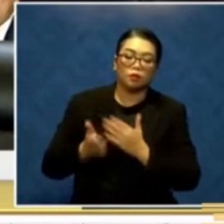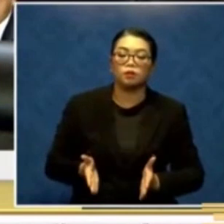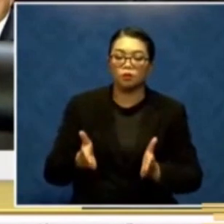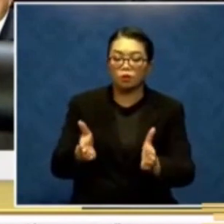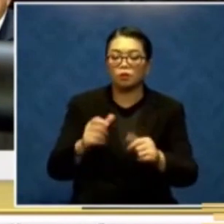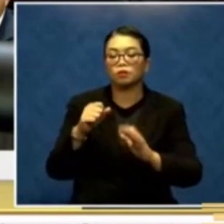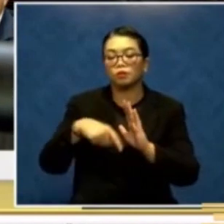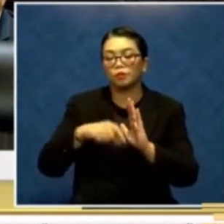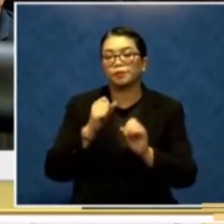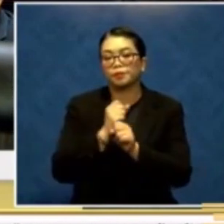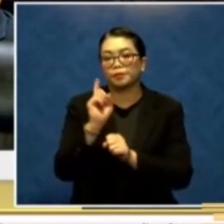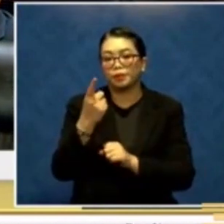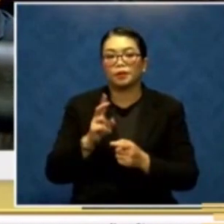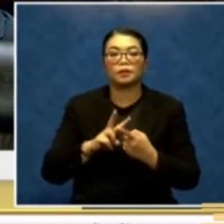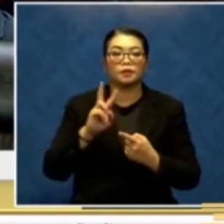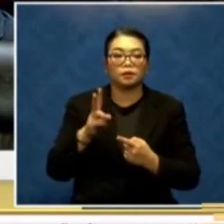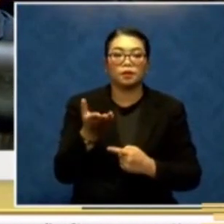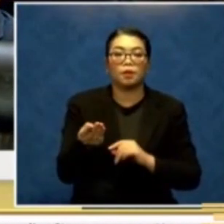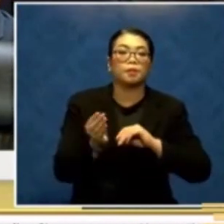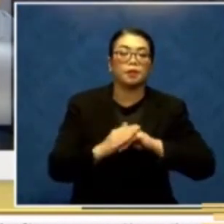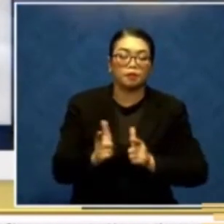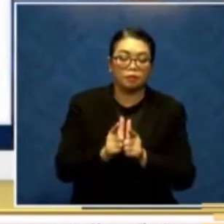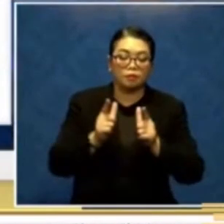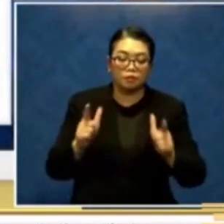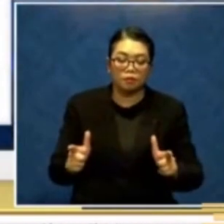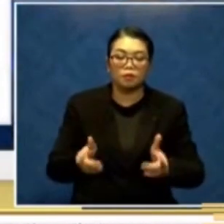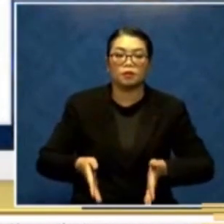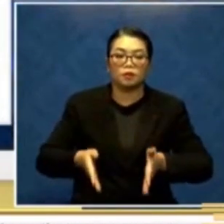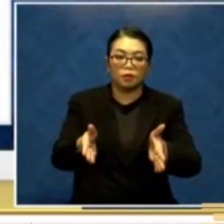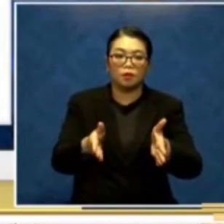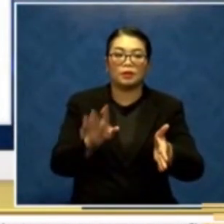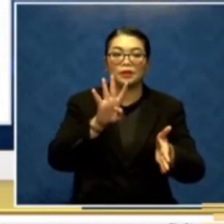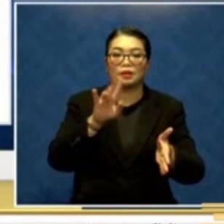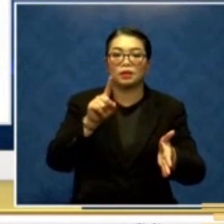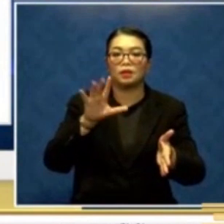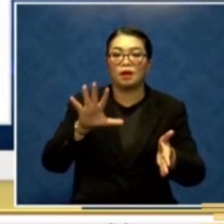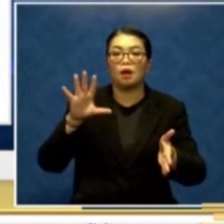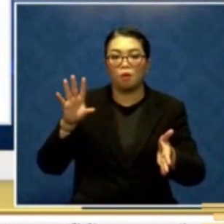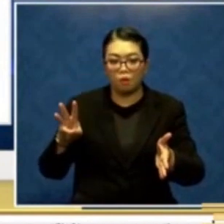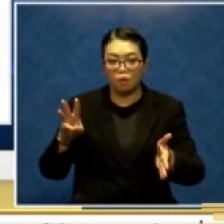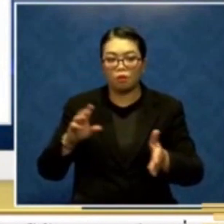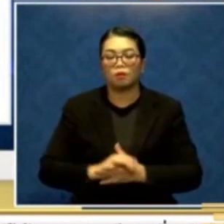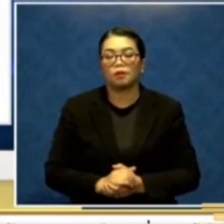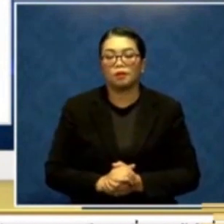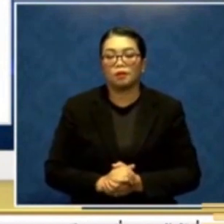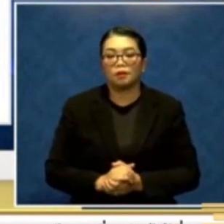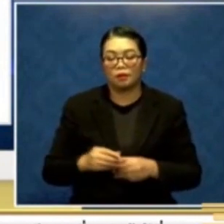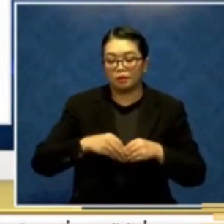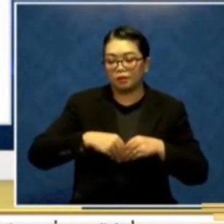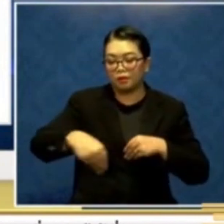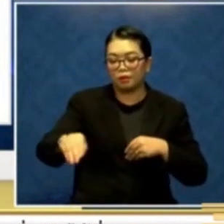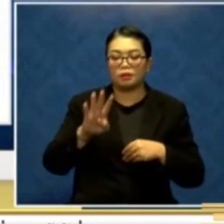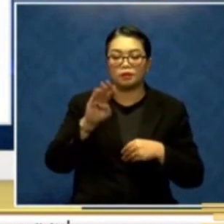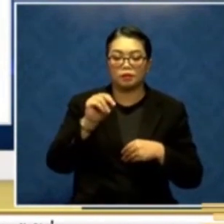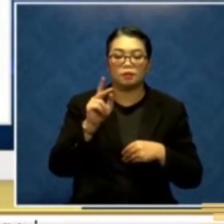ราวโดยดวนเรื่ที่สองขอเพิ่มชอกจราจรบนธนุนหมายเลข 4156ขอประนมทุกใหญ่ระยะทาง 40